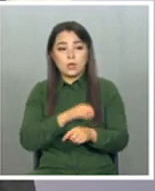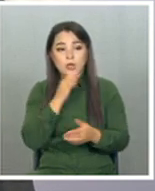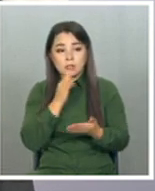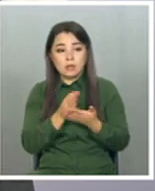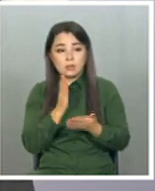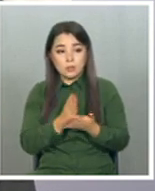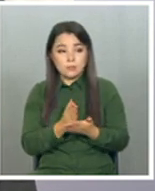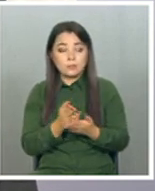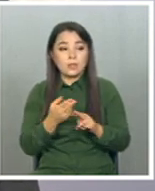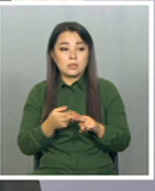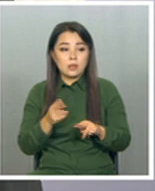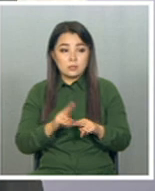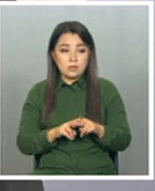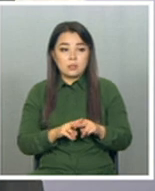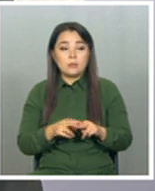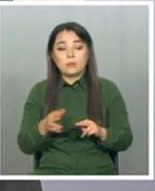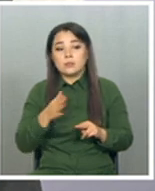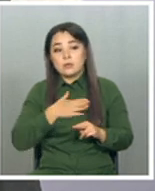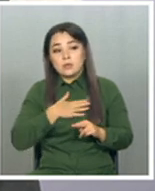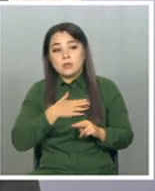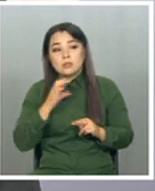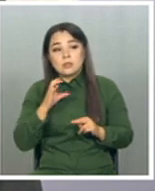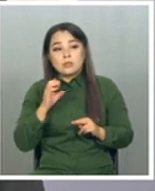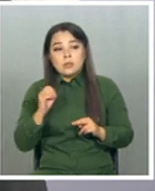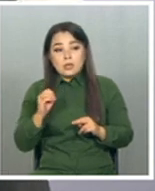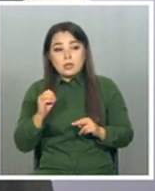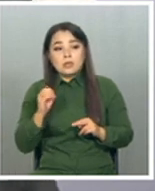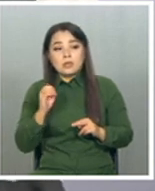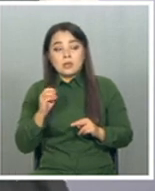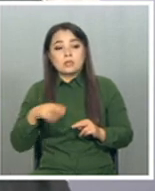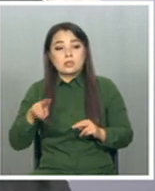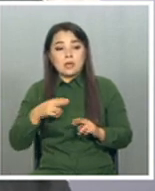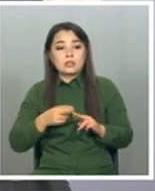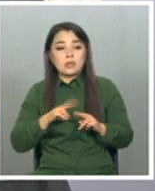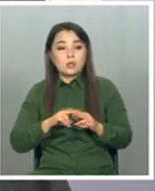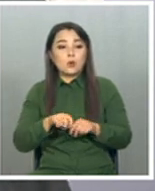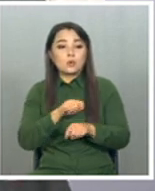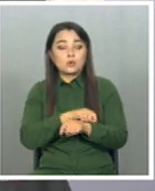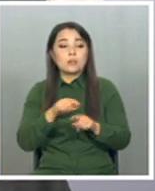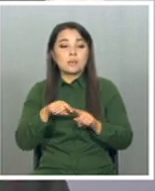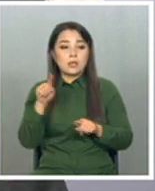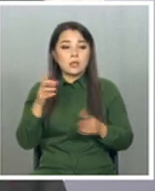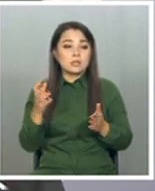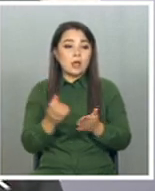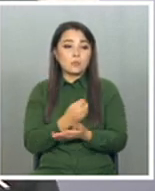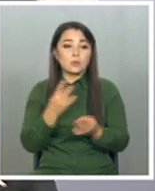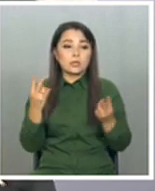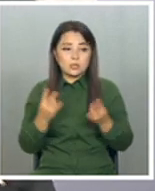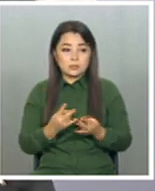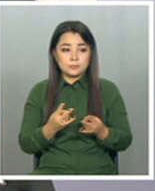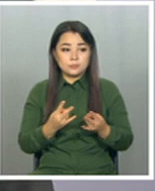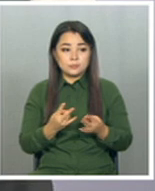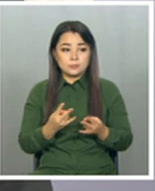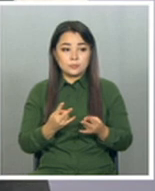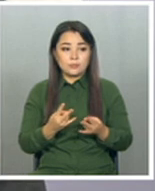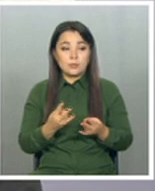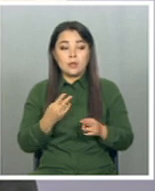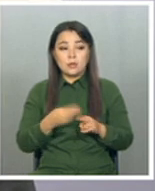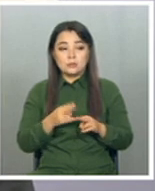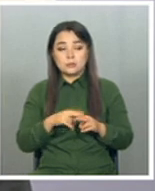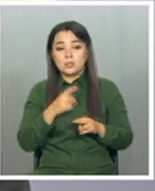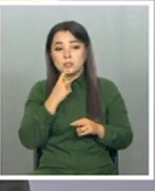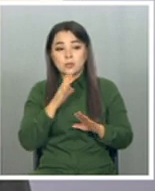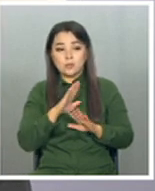Мінекей. Енді біз мынау CE мен ED кесінділерінің ұзындықтарын табу керек. Ал ол қиын